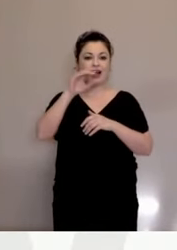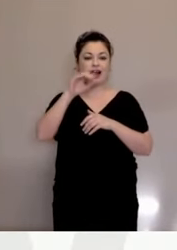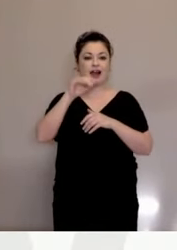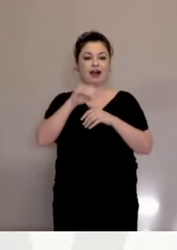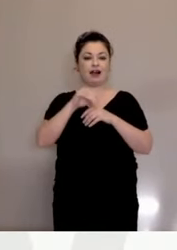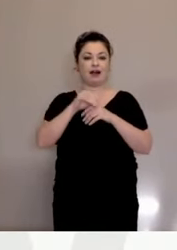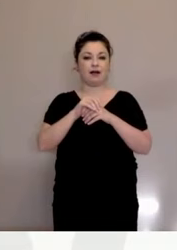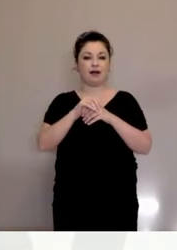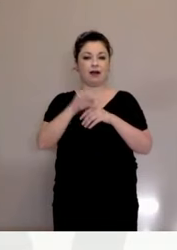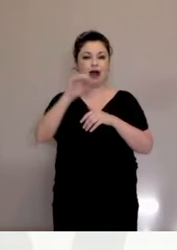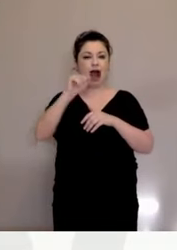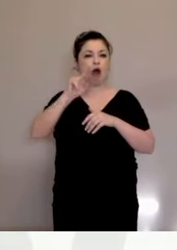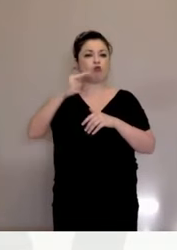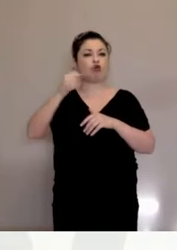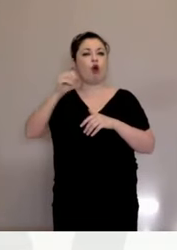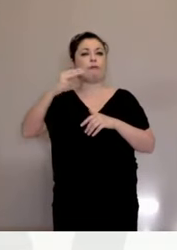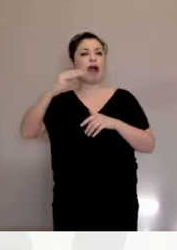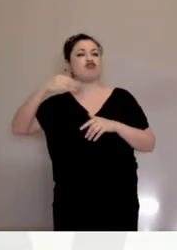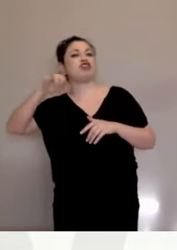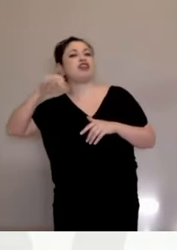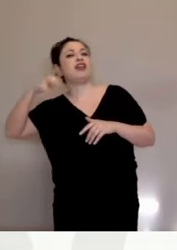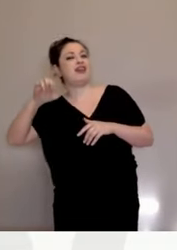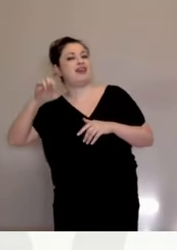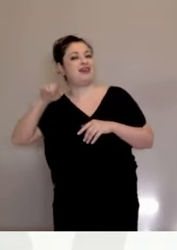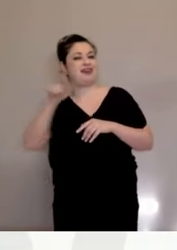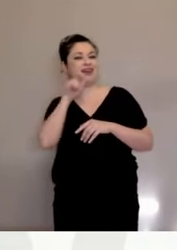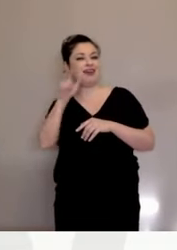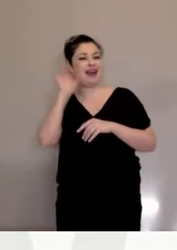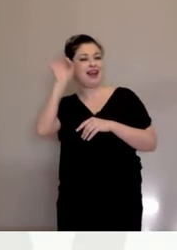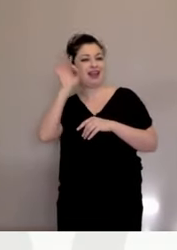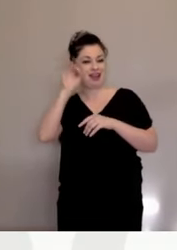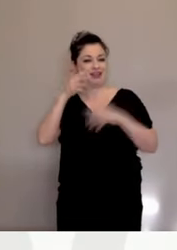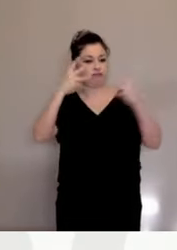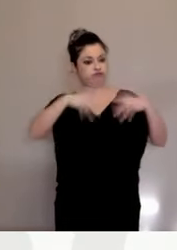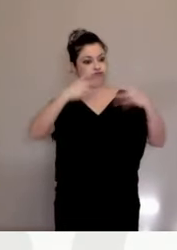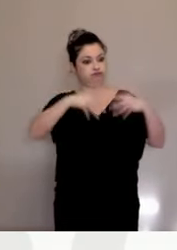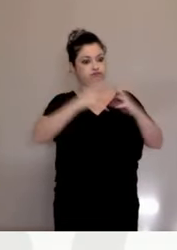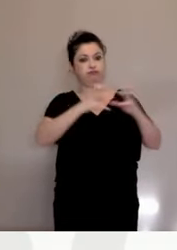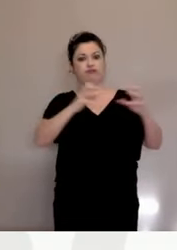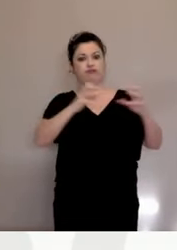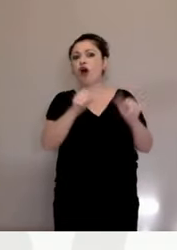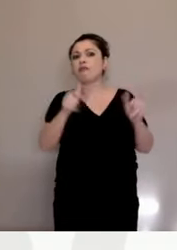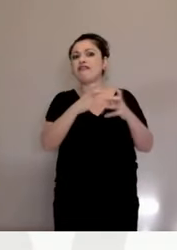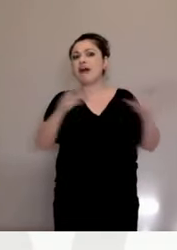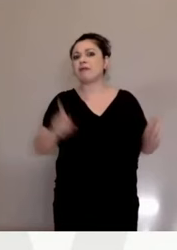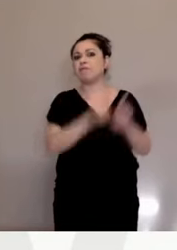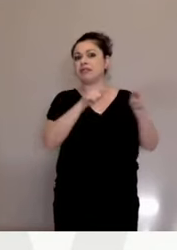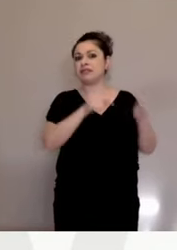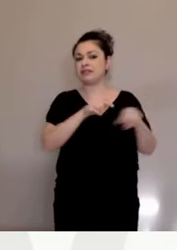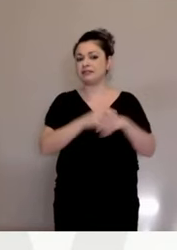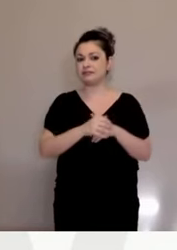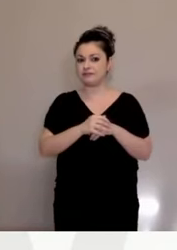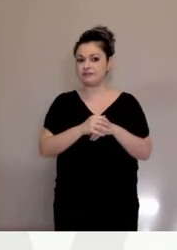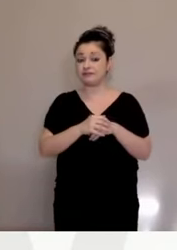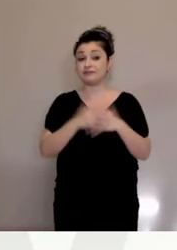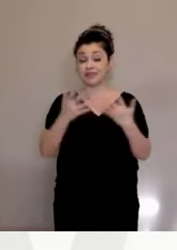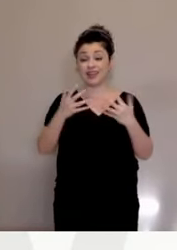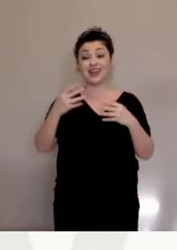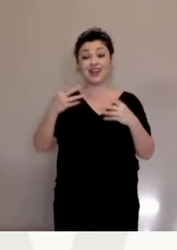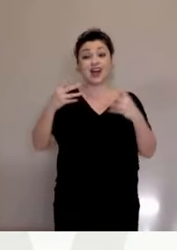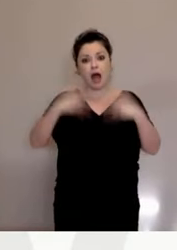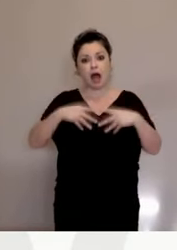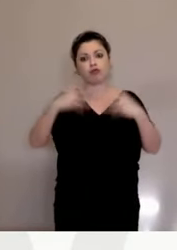E allora dove è il auto di questo auto? È nella